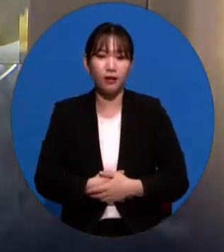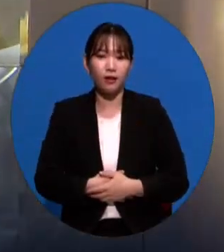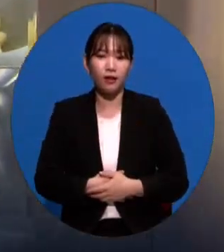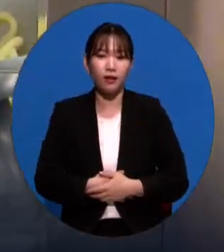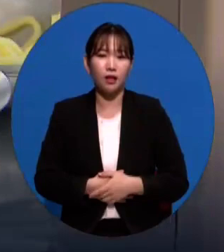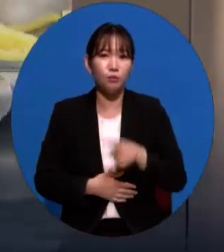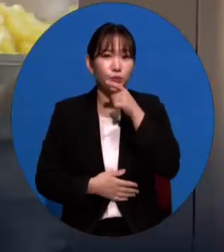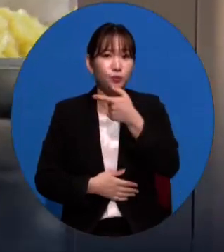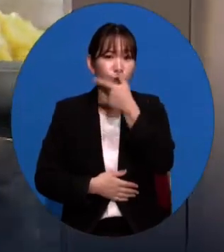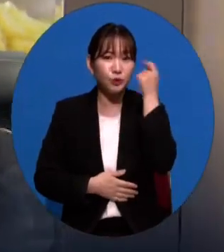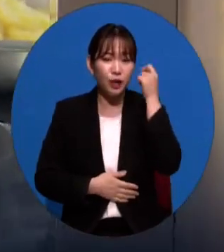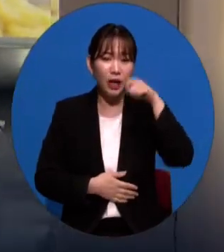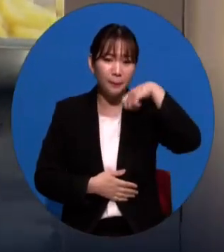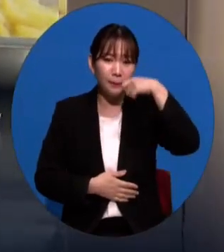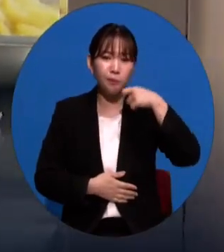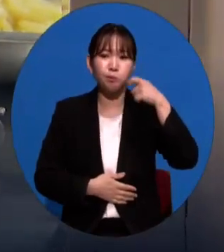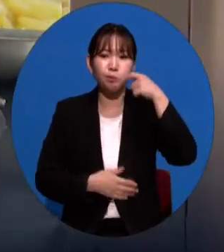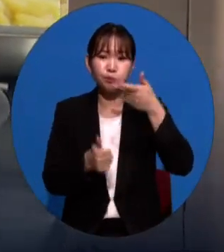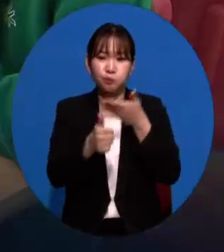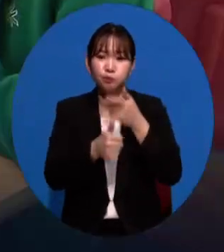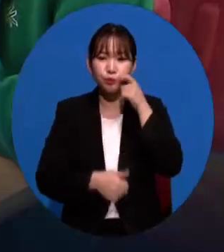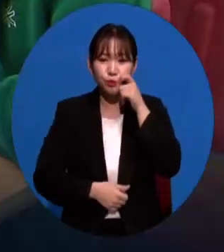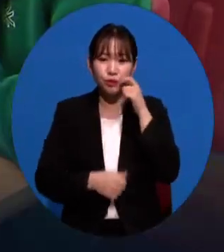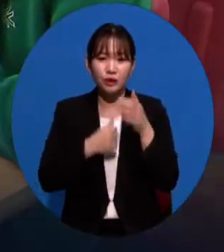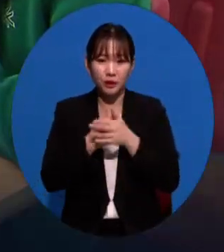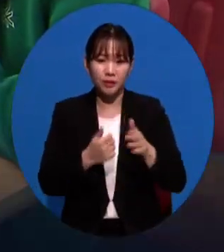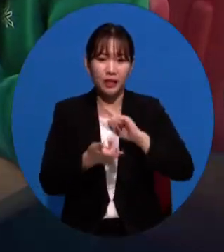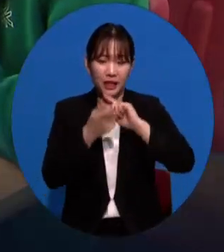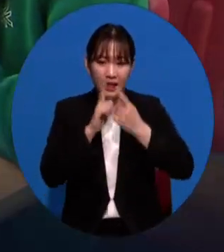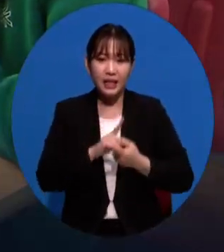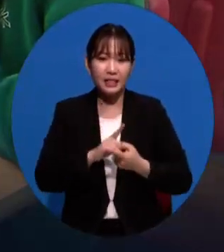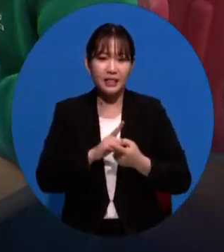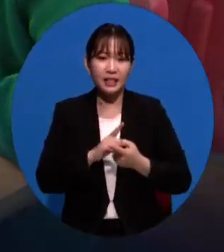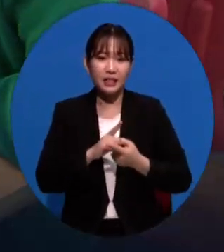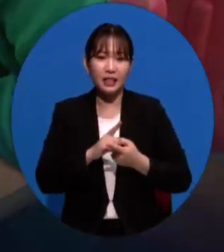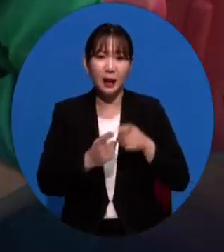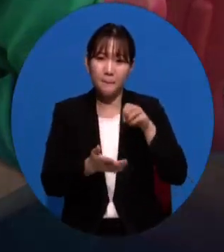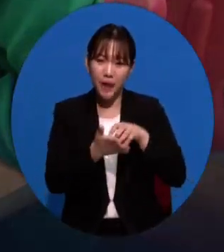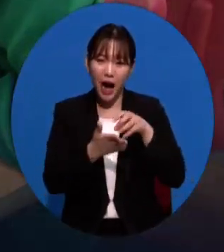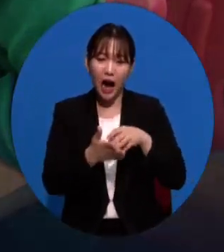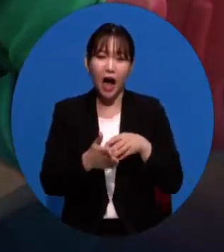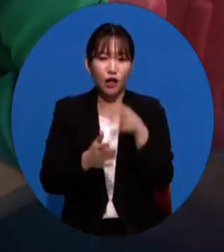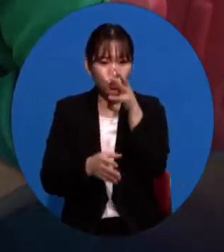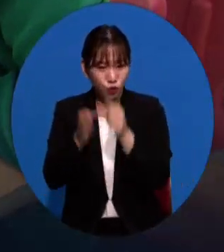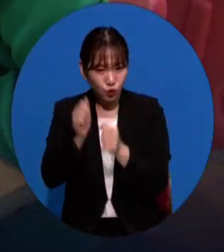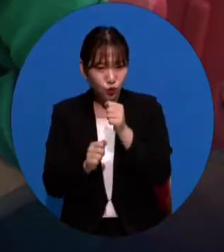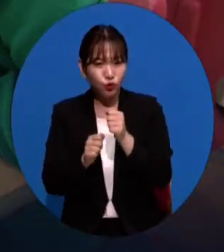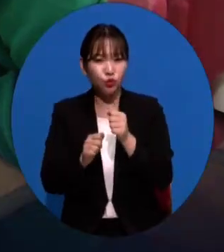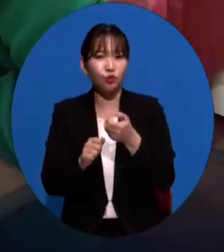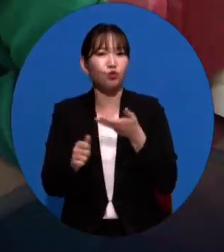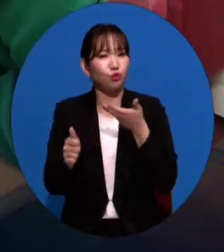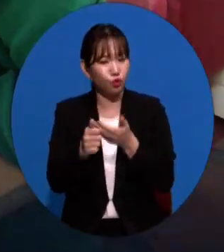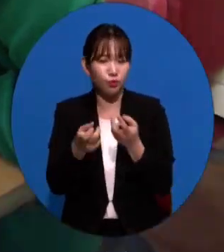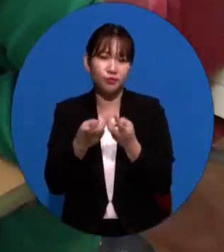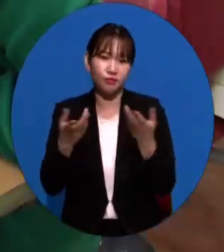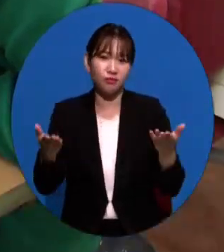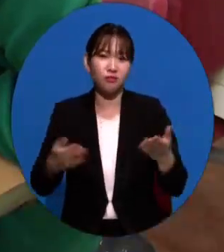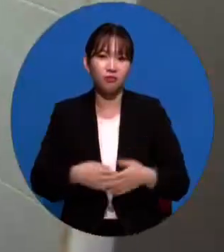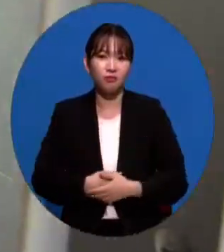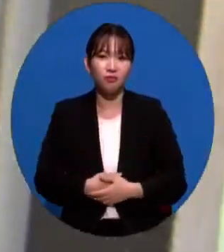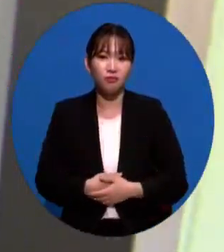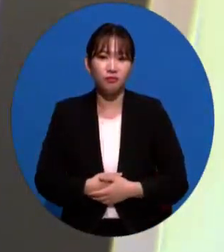그렇게 되면 급식을 못 하기 때문에 이제 대체식을 하든지 빵과 우유 이런 식으로 나갈 수밖에